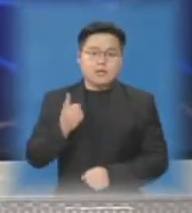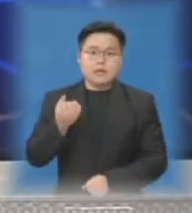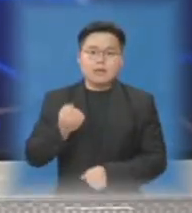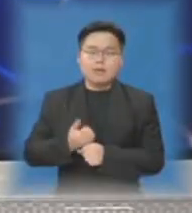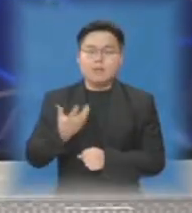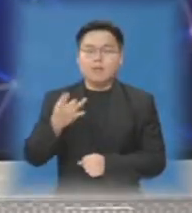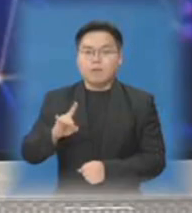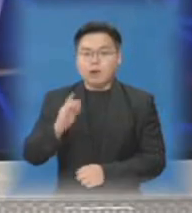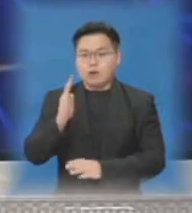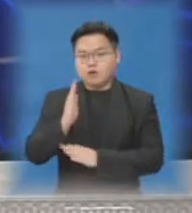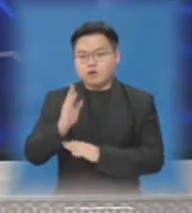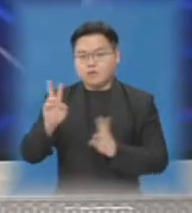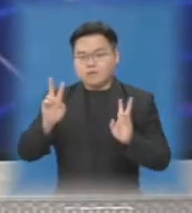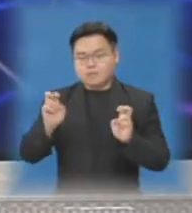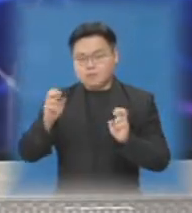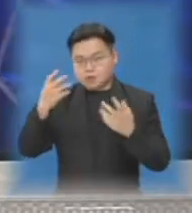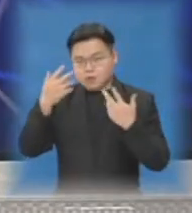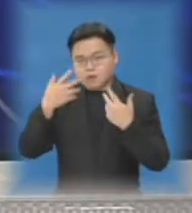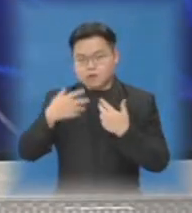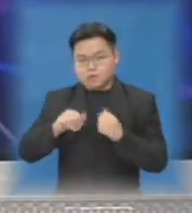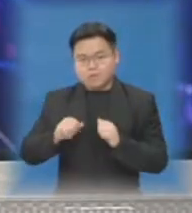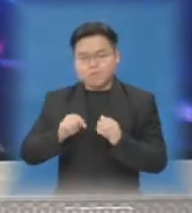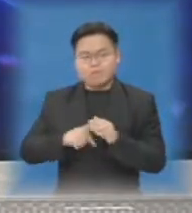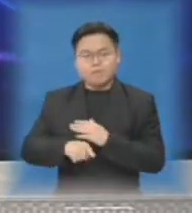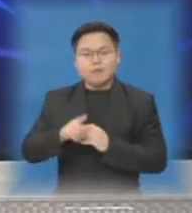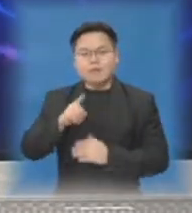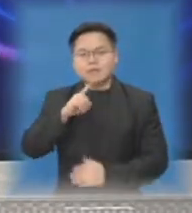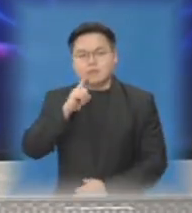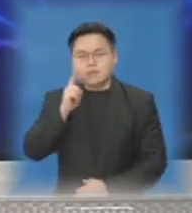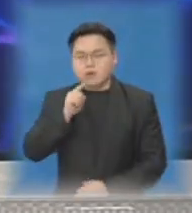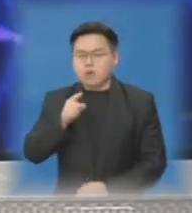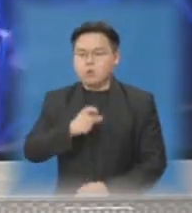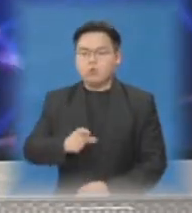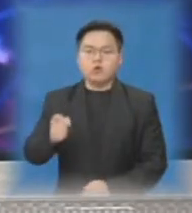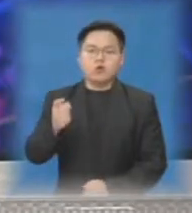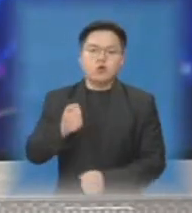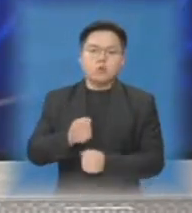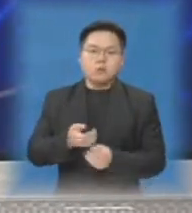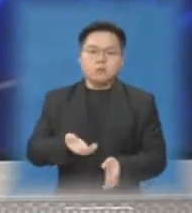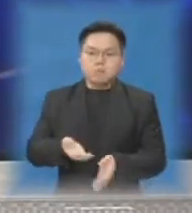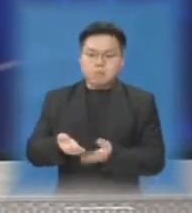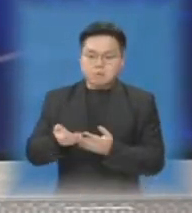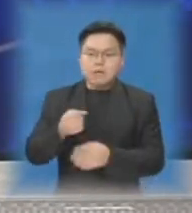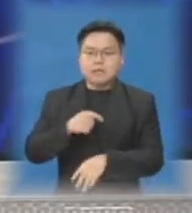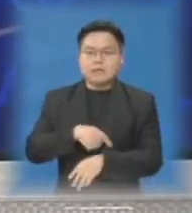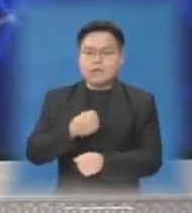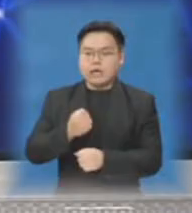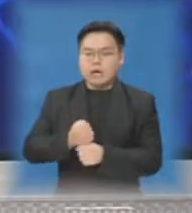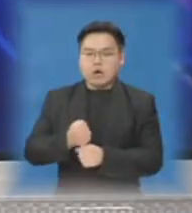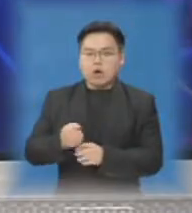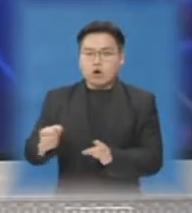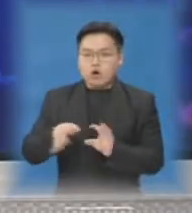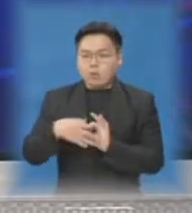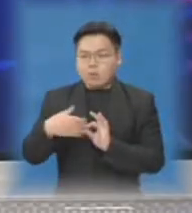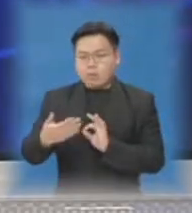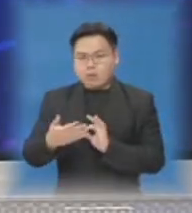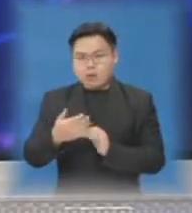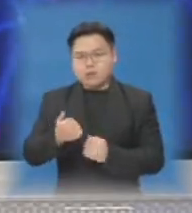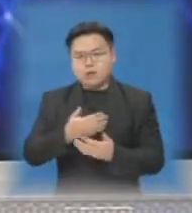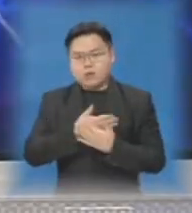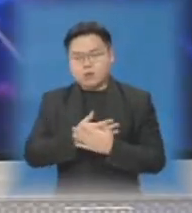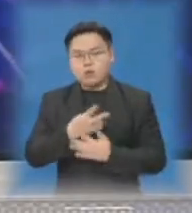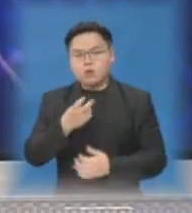удирдлагыг зохион байгууллаа. Тус өдрлөгийн хүрээнд залуучуудын хөдөлмөр эрхлэлтийг дэмжих цагийн ажилд зуучлах сайн дур ажлыг сурталж ирсэн